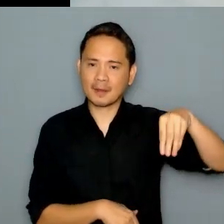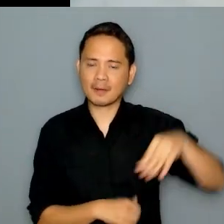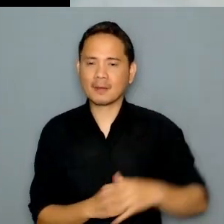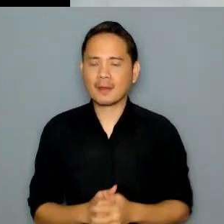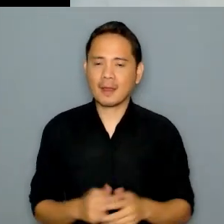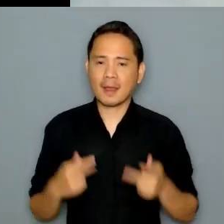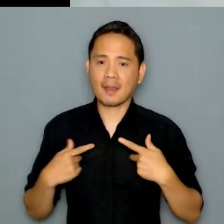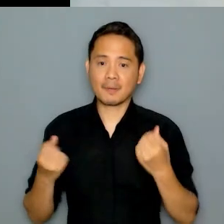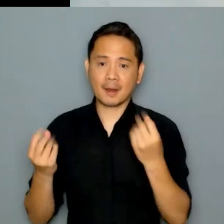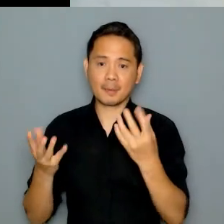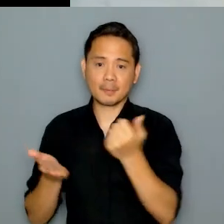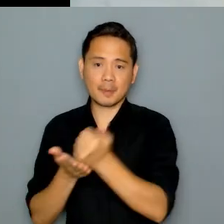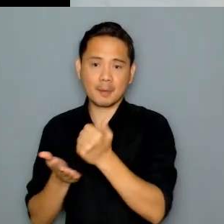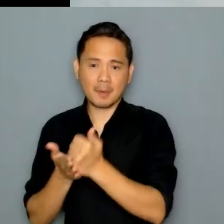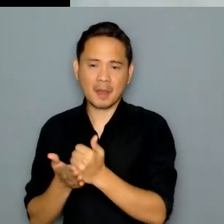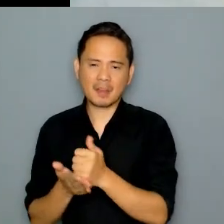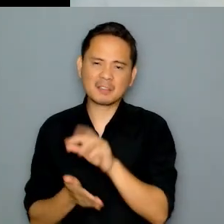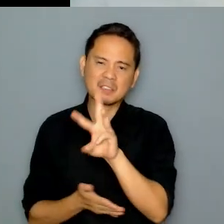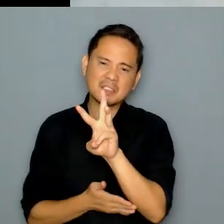maraming bawang, mga